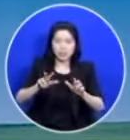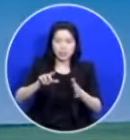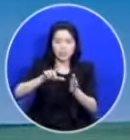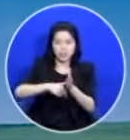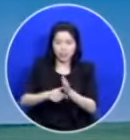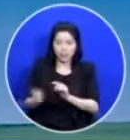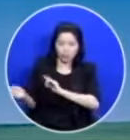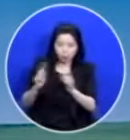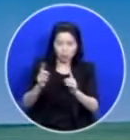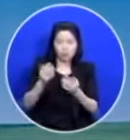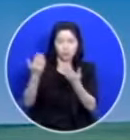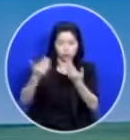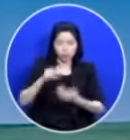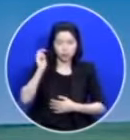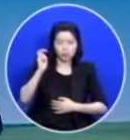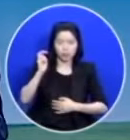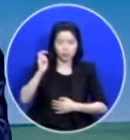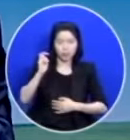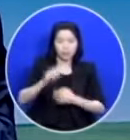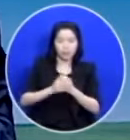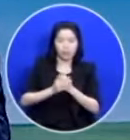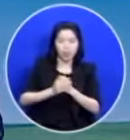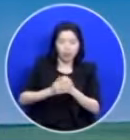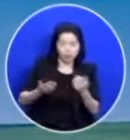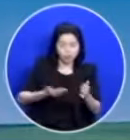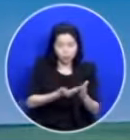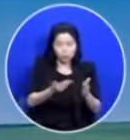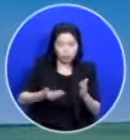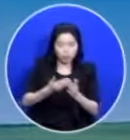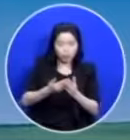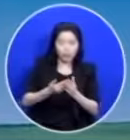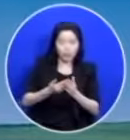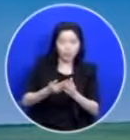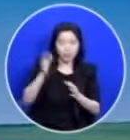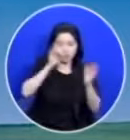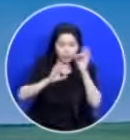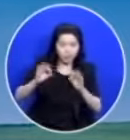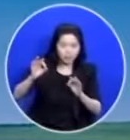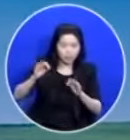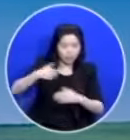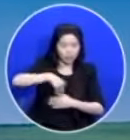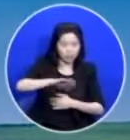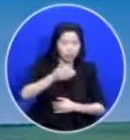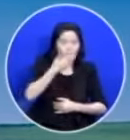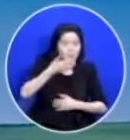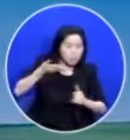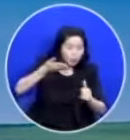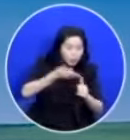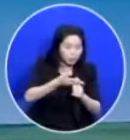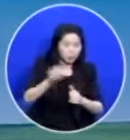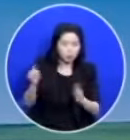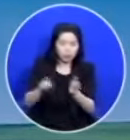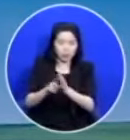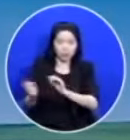것입니다 아 갈릴리 호수가의 제자를 찾아가셔서 먹이시고 그들의 믿음을 다시